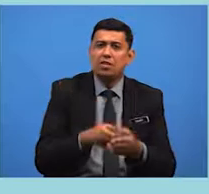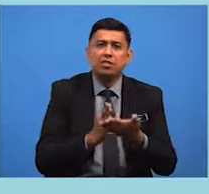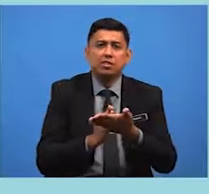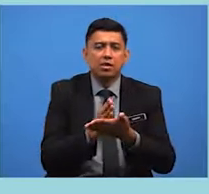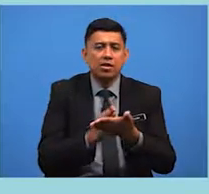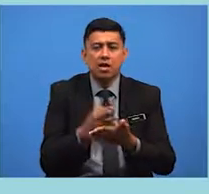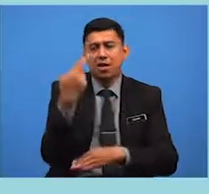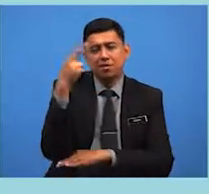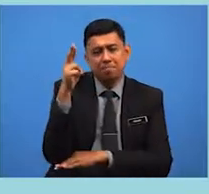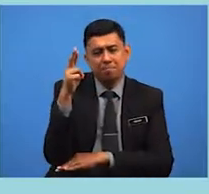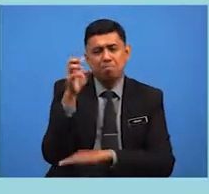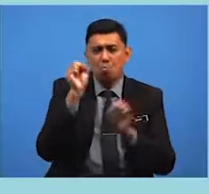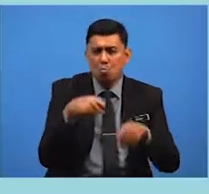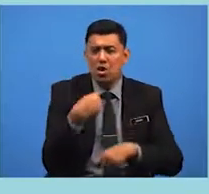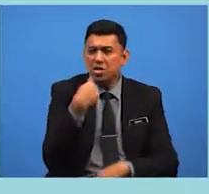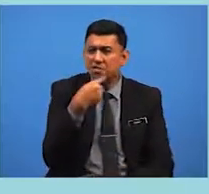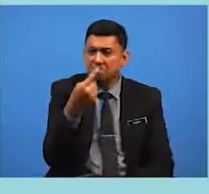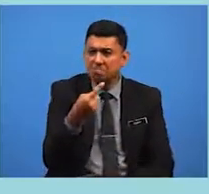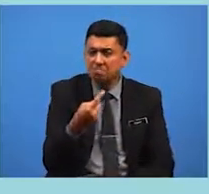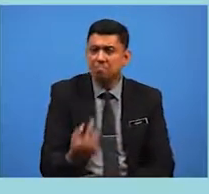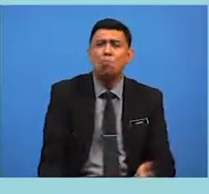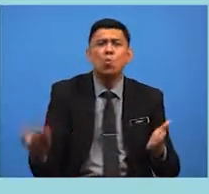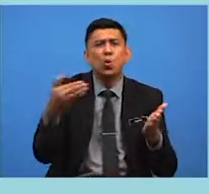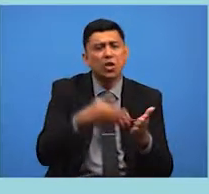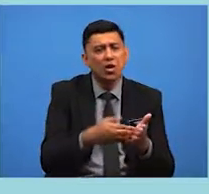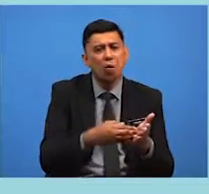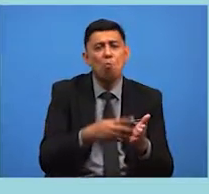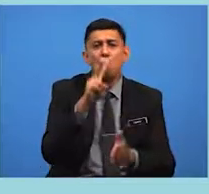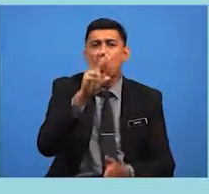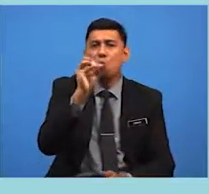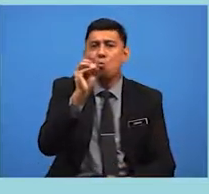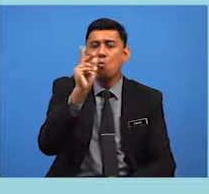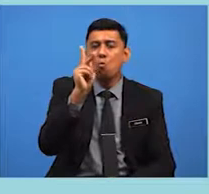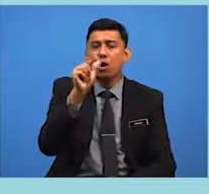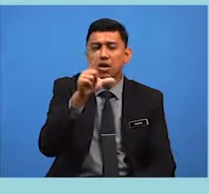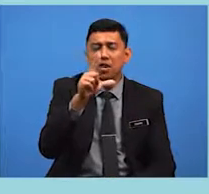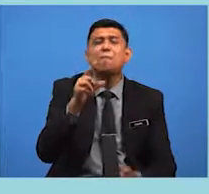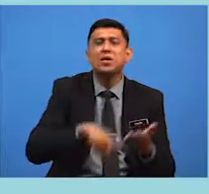Bolehkah murid-murid sebutkan pengulangan vokal apakah dalam baris ayat ini?